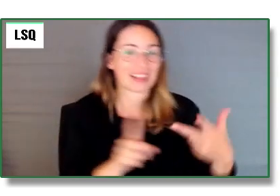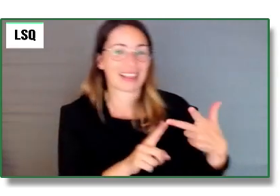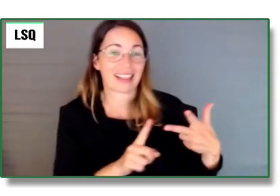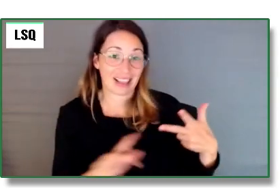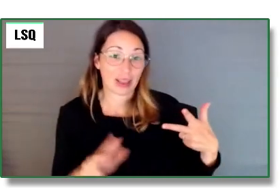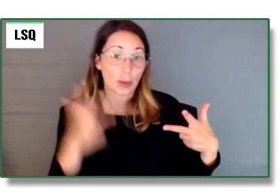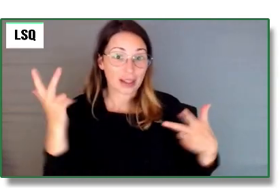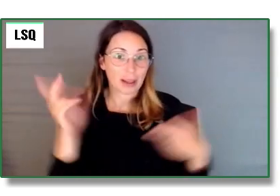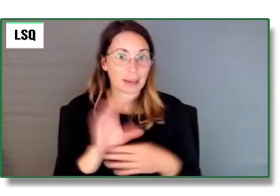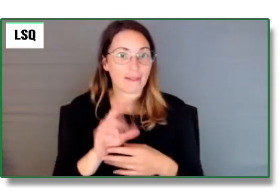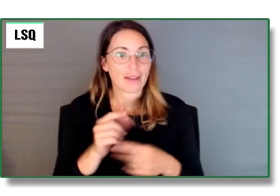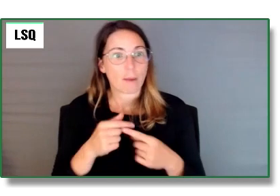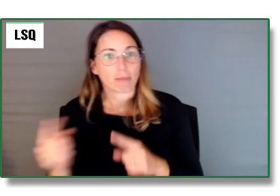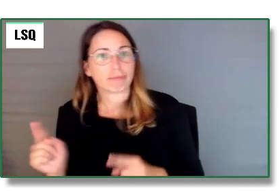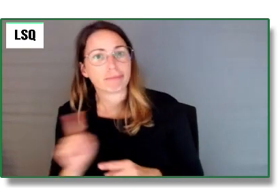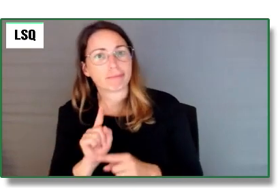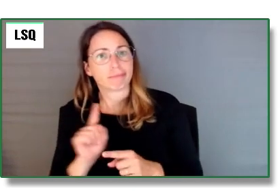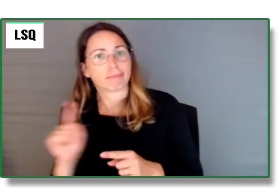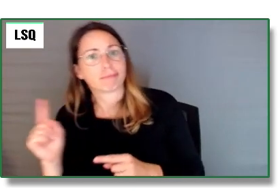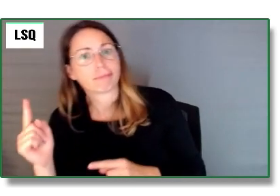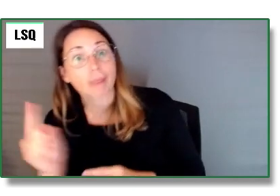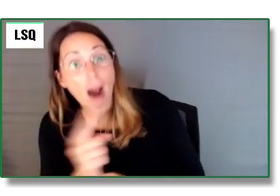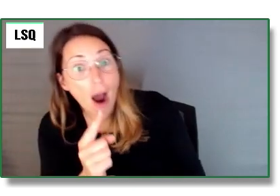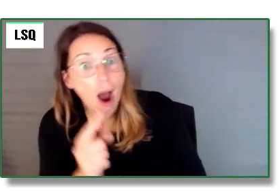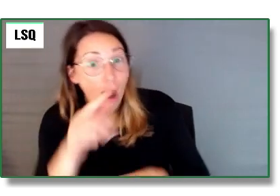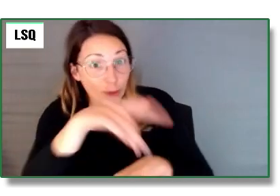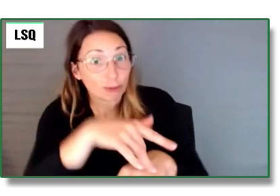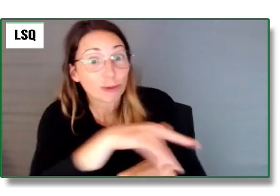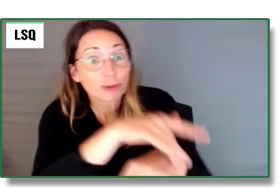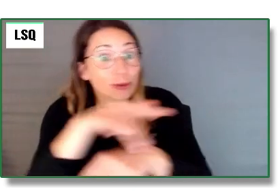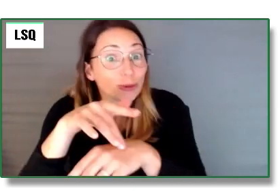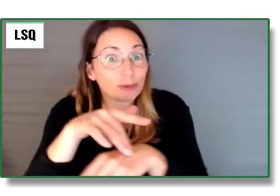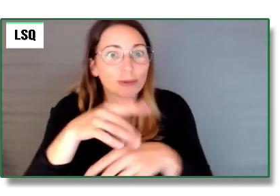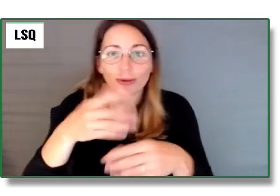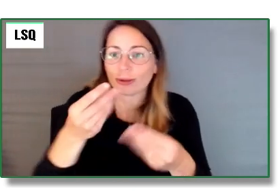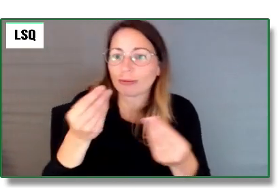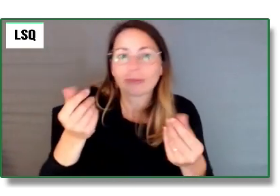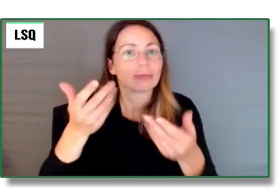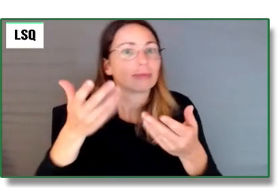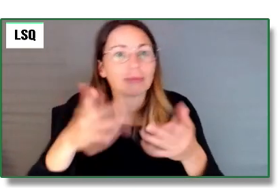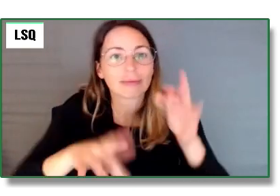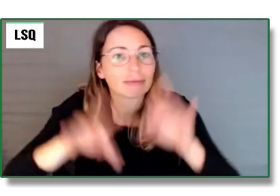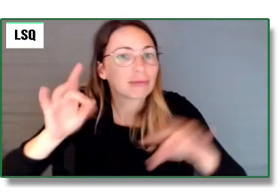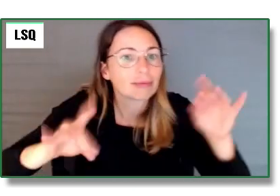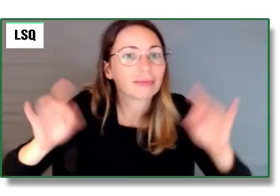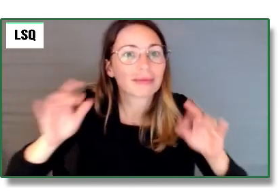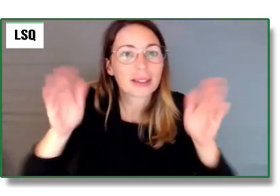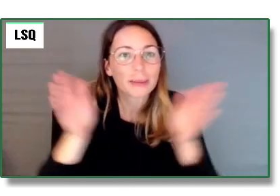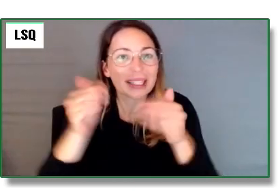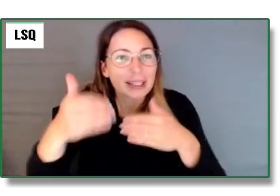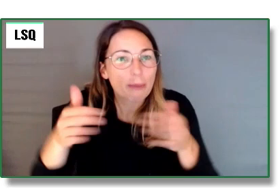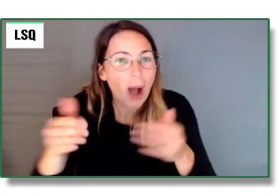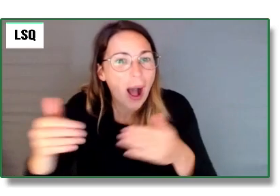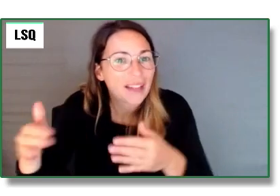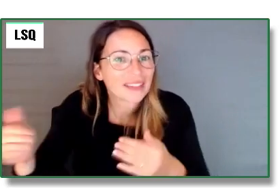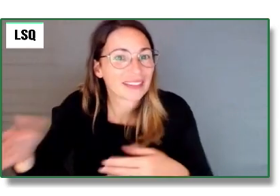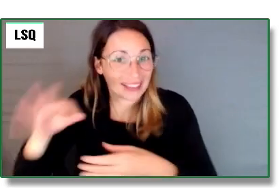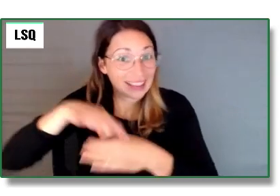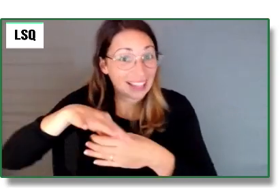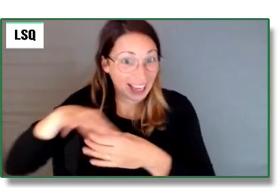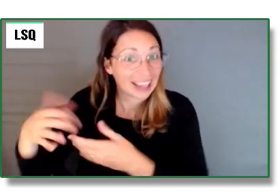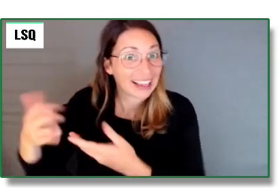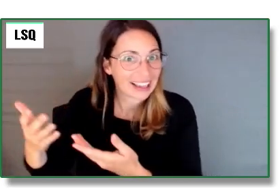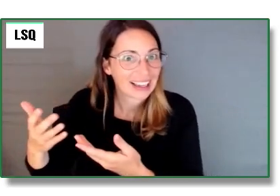une expérience multisensorielle avec les thés en explorant de près des petites boîtes de thé. Et 2 ans et demi après les